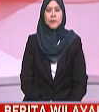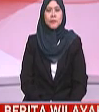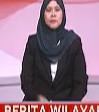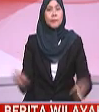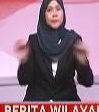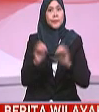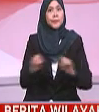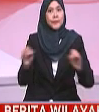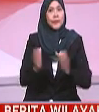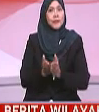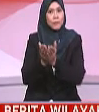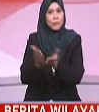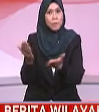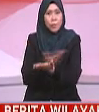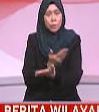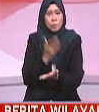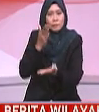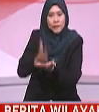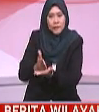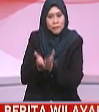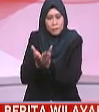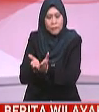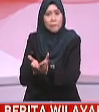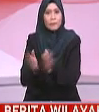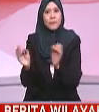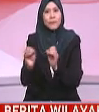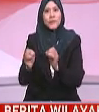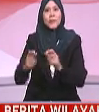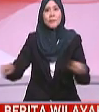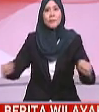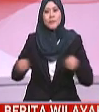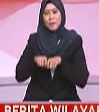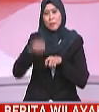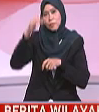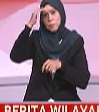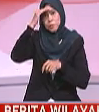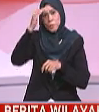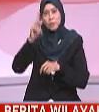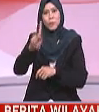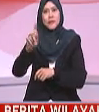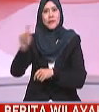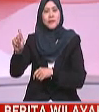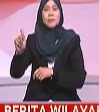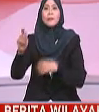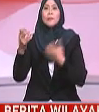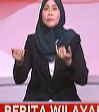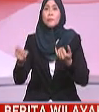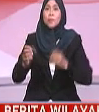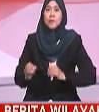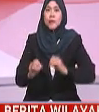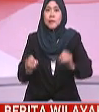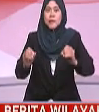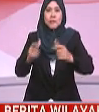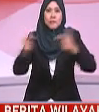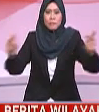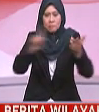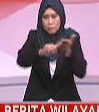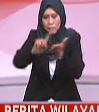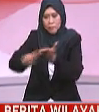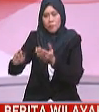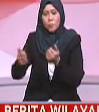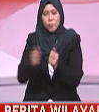kapal baharu dikesan bersauh tanpa kebenaran di perairan Johor Timur Kota Tinggi susulan operasi besar-besaran